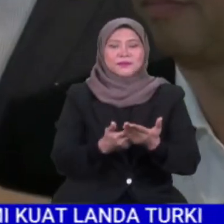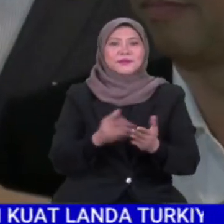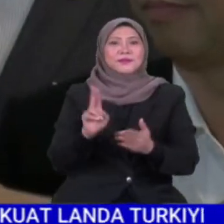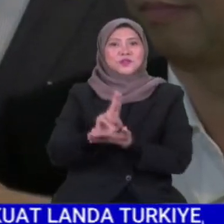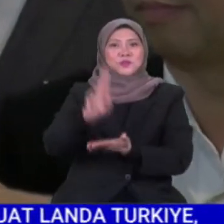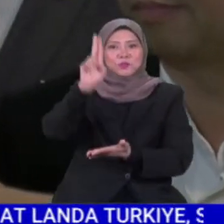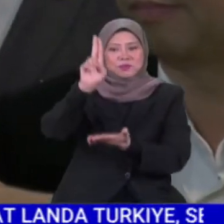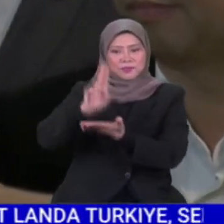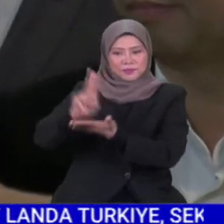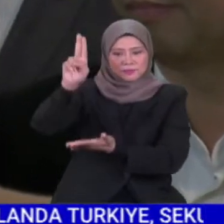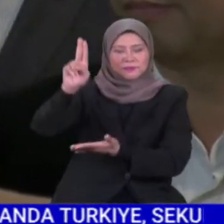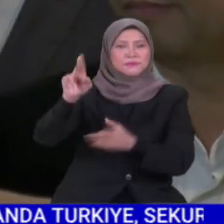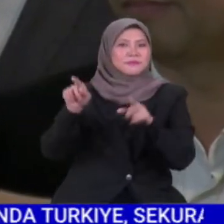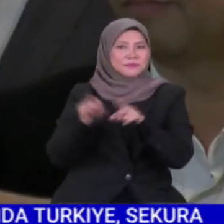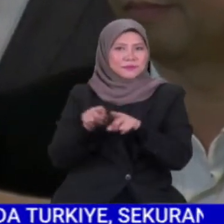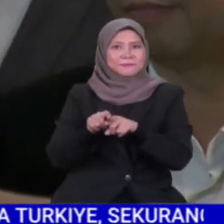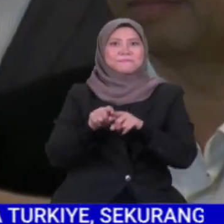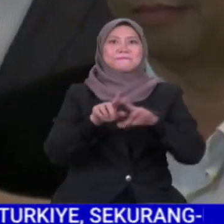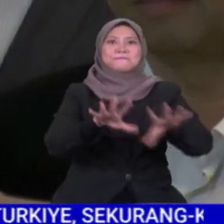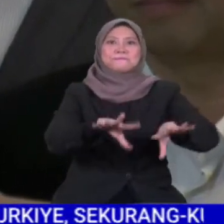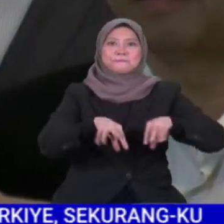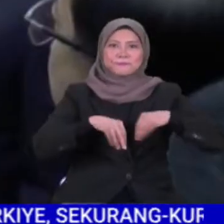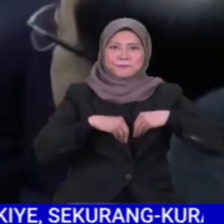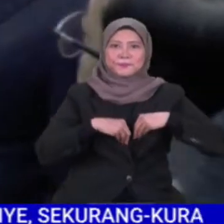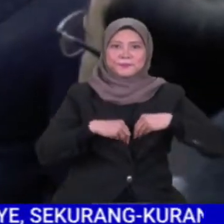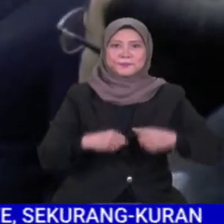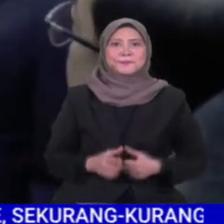boleh turut menyambutnya.